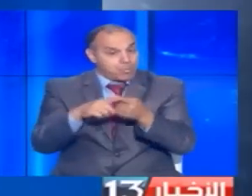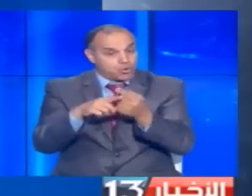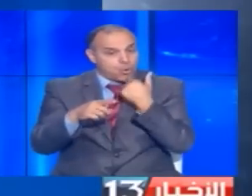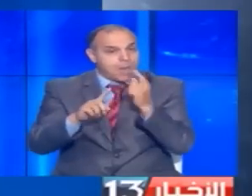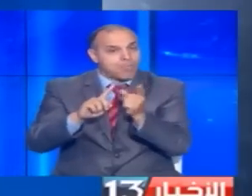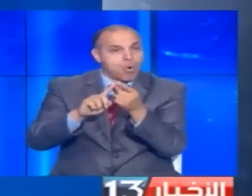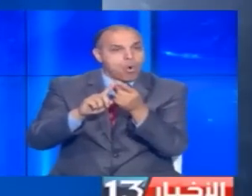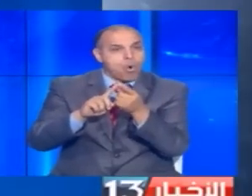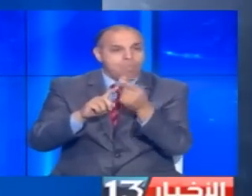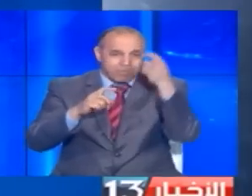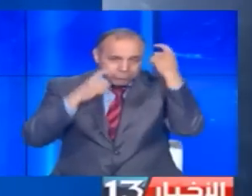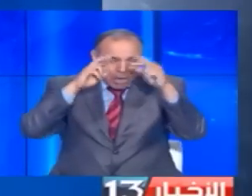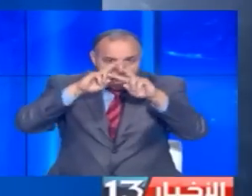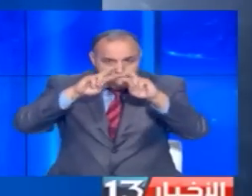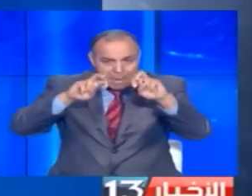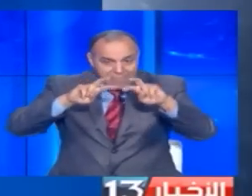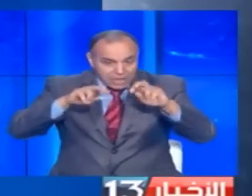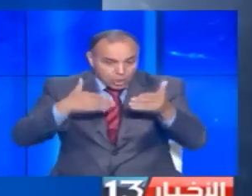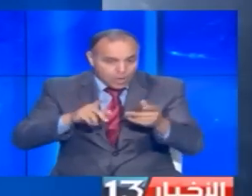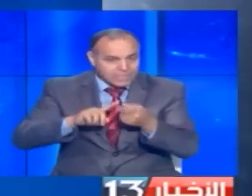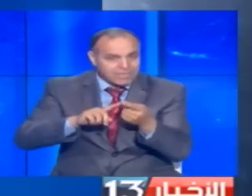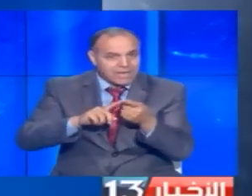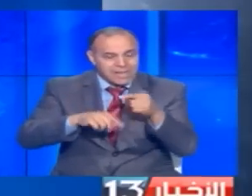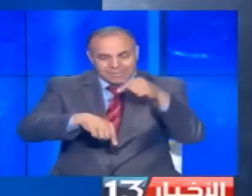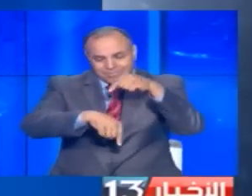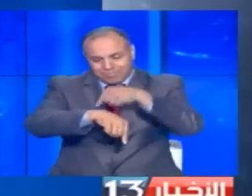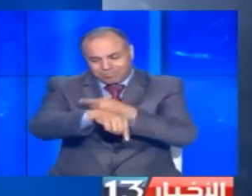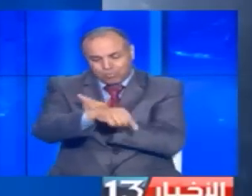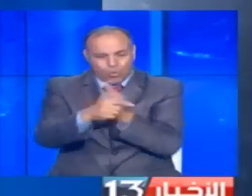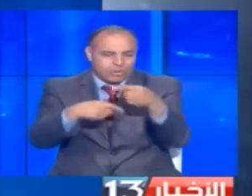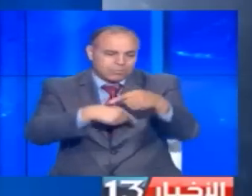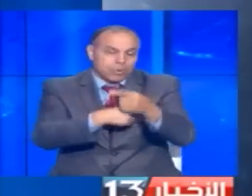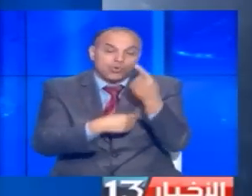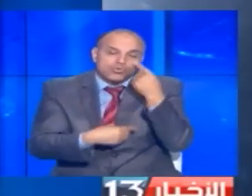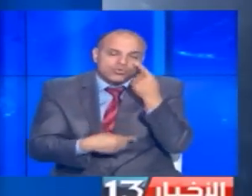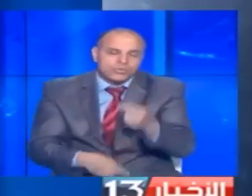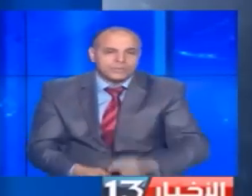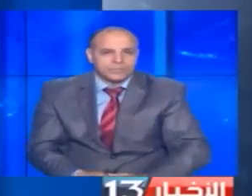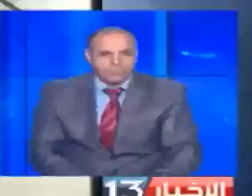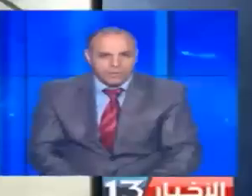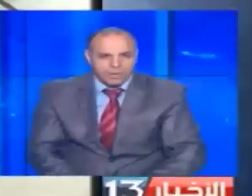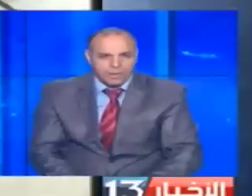أهمية تطوير البحوث والدراسات الخاصة بزرع الأنسجة والخلايا.